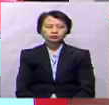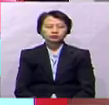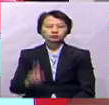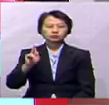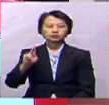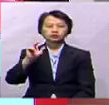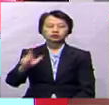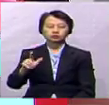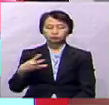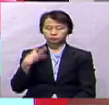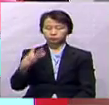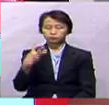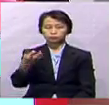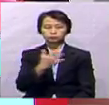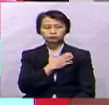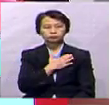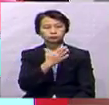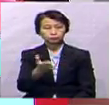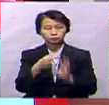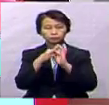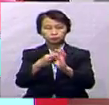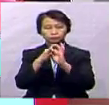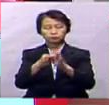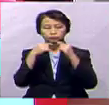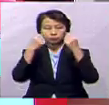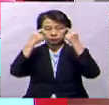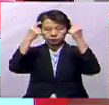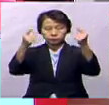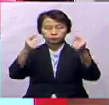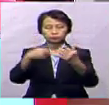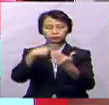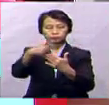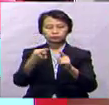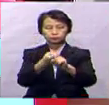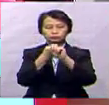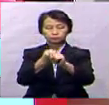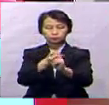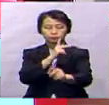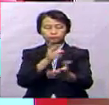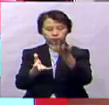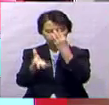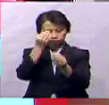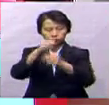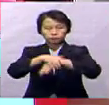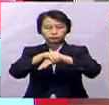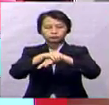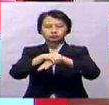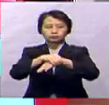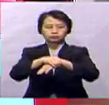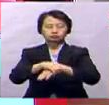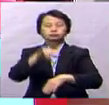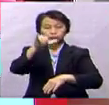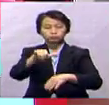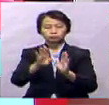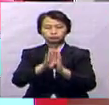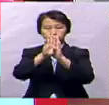Kuala Lumpur, Washington komited untuk terus bekerjasama dalam menjayakan inisiatif program pengukuhan penguasaan bahasa Inggeris di negara ini. Ia